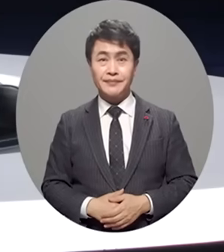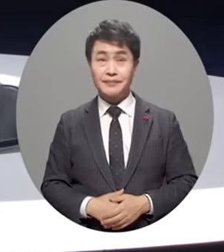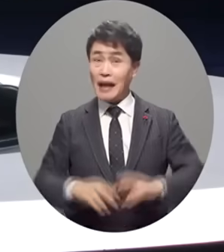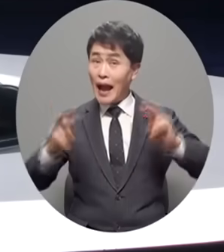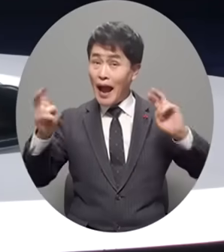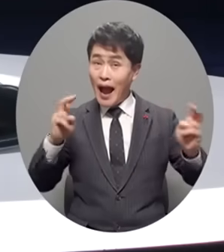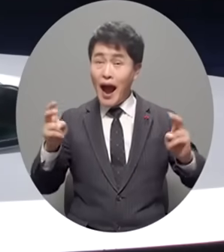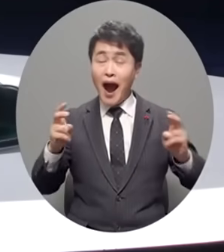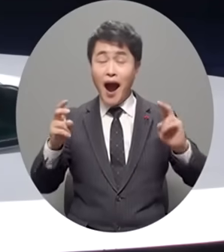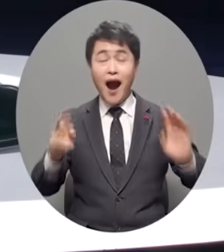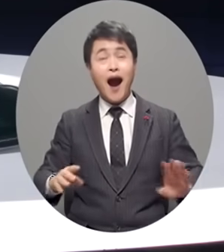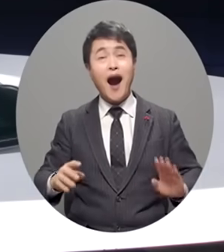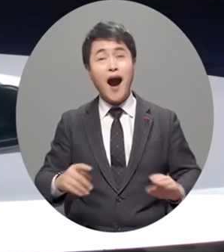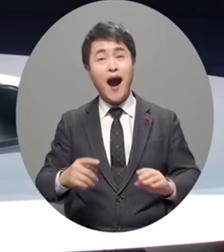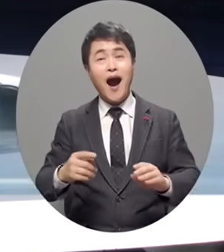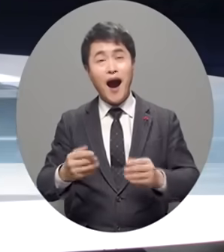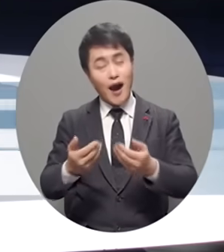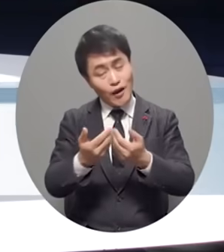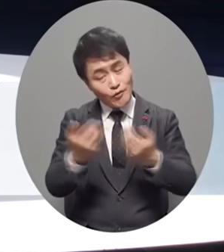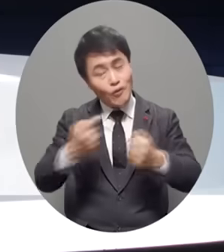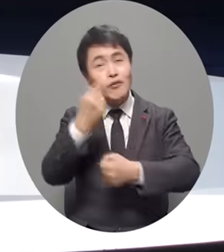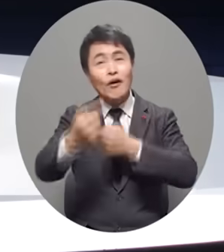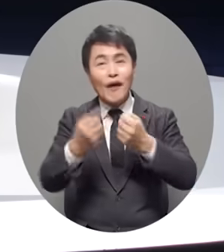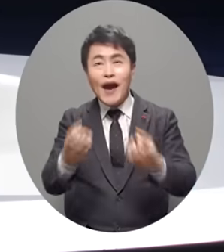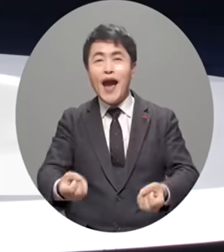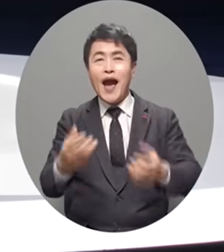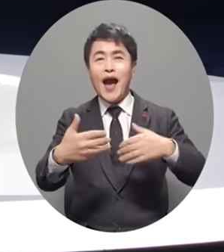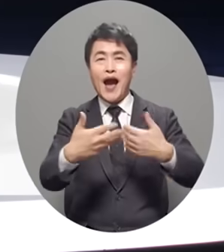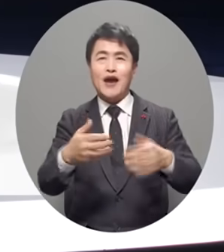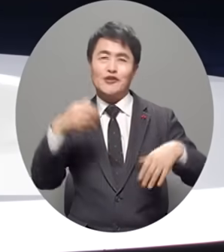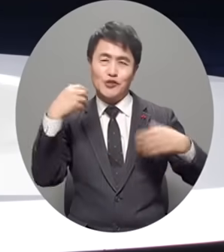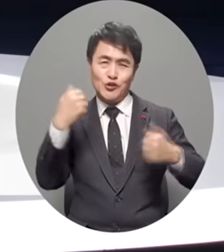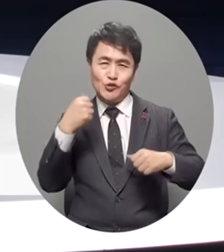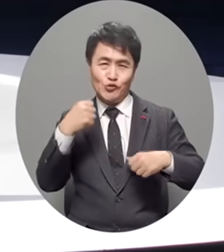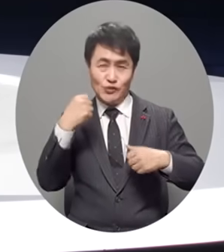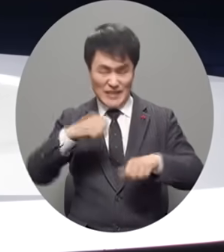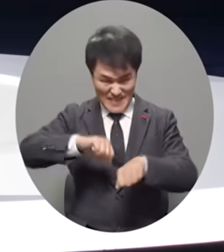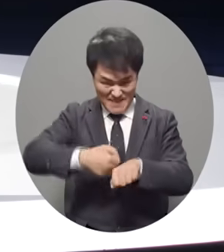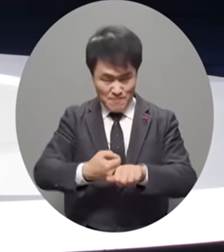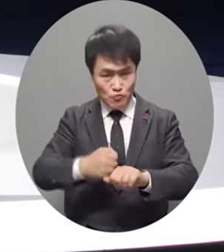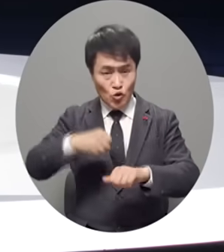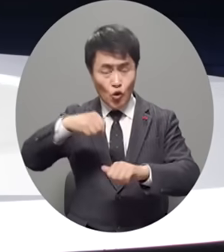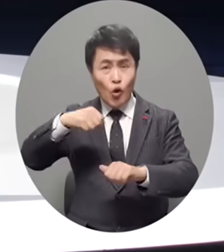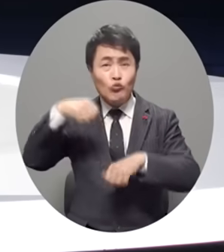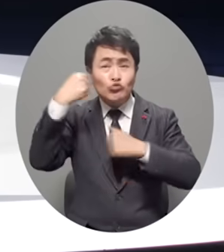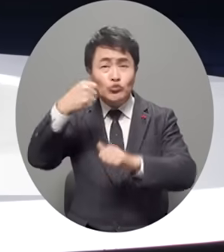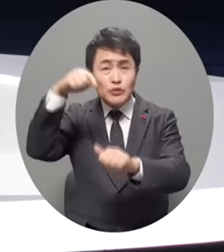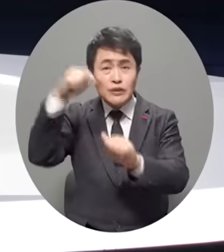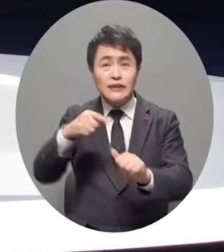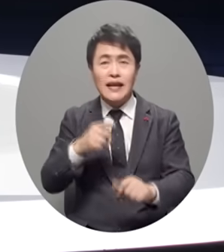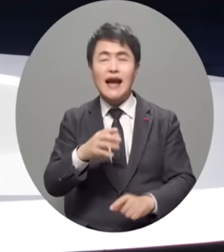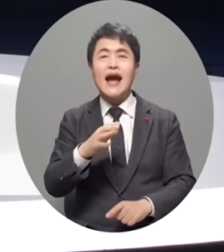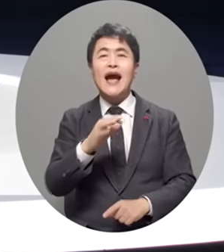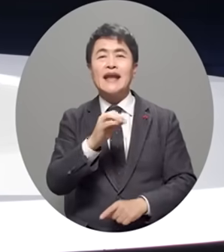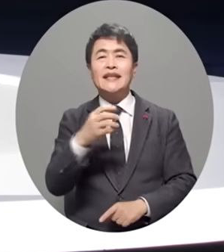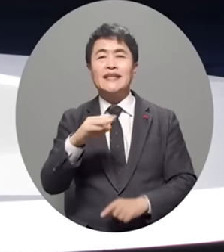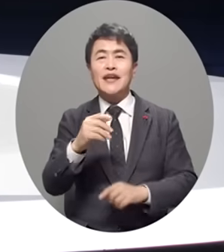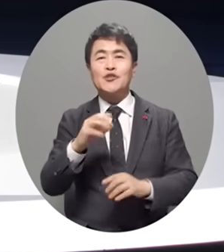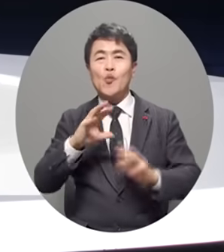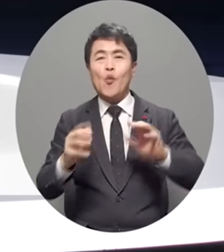회사 송년 행사를 위해서 직원들에게 강제로 춤 연습을 시켰다는 의혹이 제기된 이랜드월드에 대해서 정부가